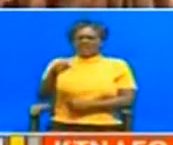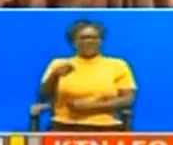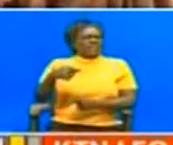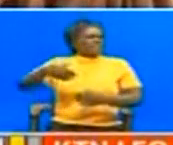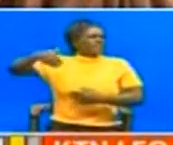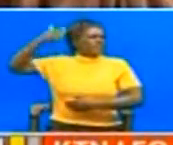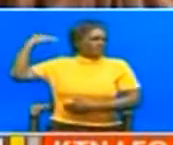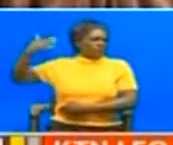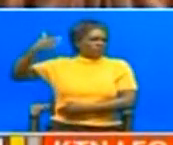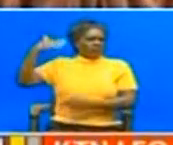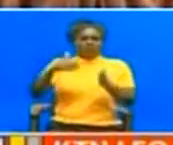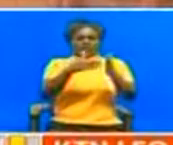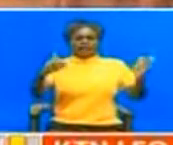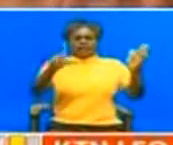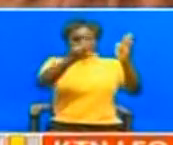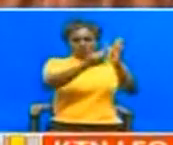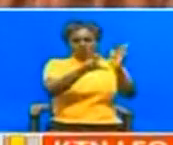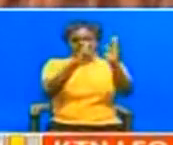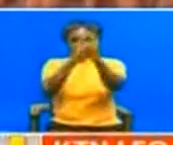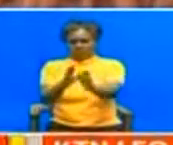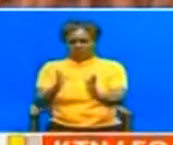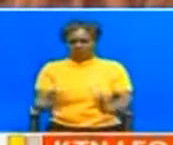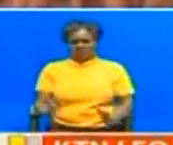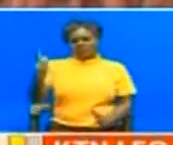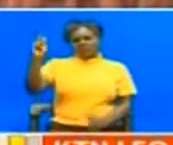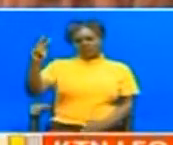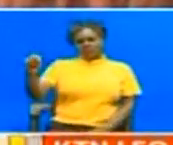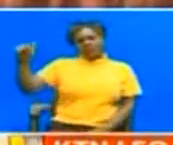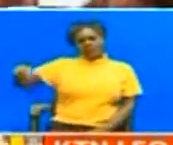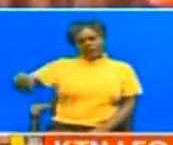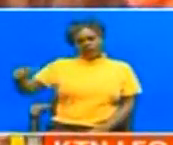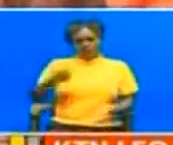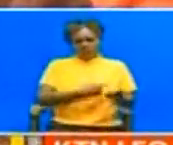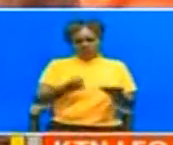na wakati na kinyume cha sheria. Francis Mtaraki, KTN Leo Wikendi.